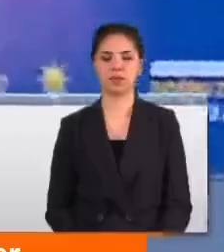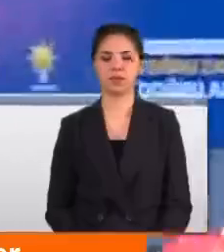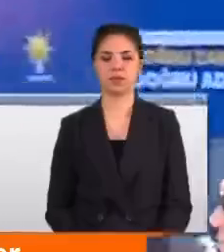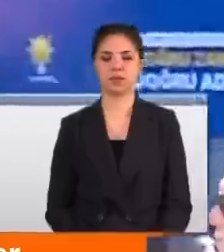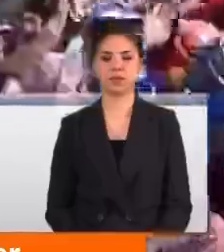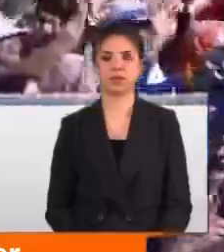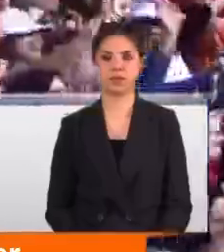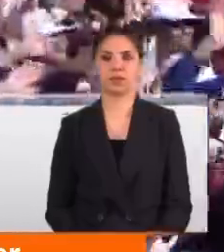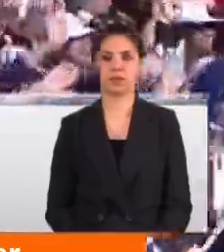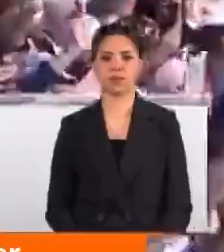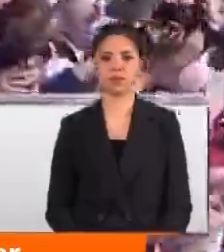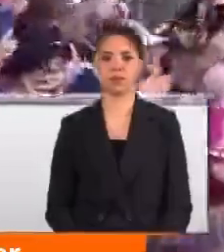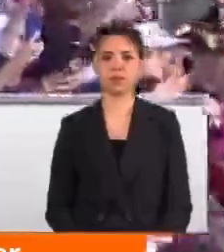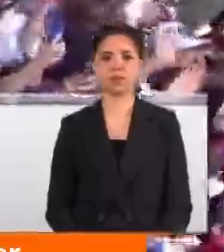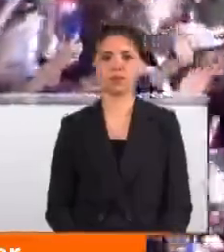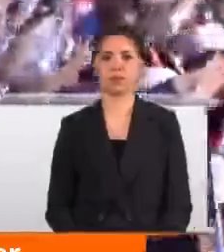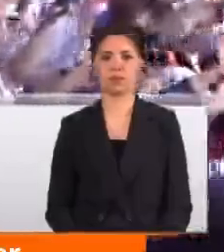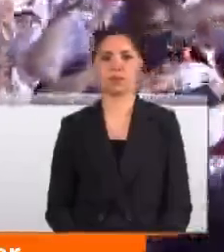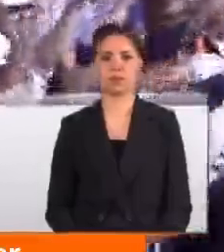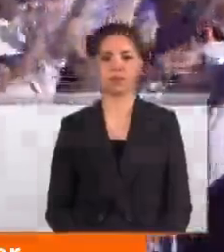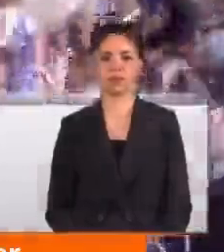kalabalığı selamlıyor. Soranlara,